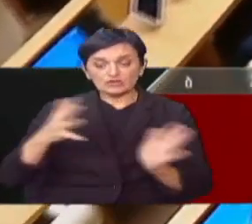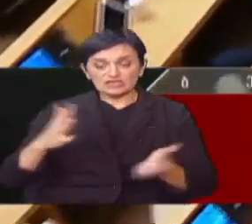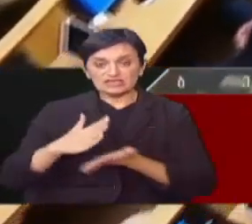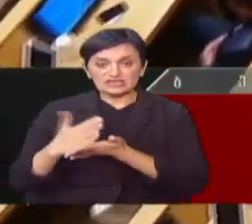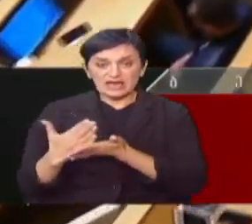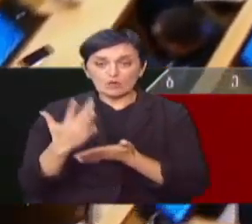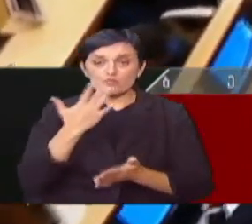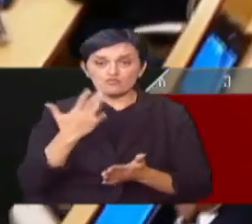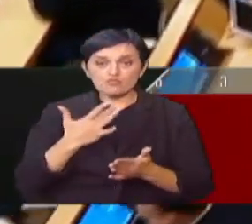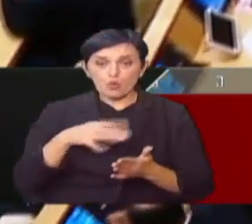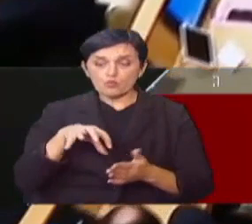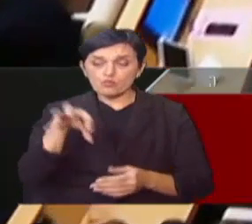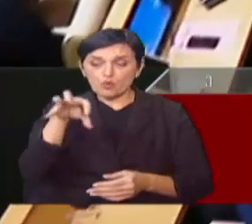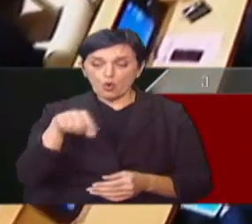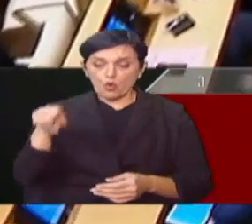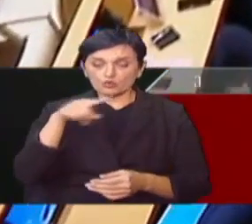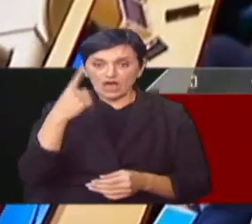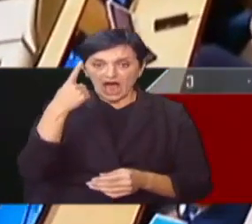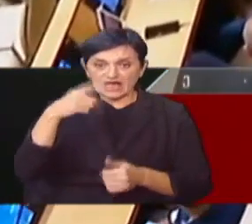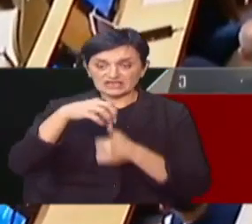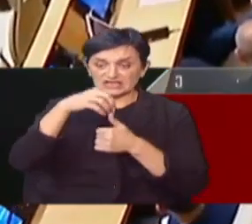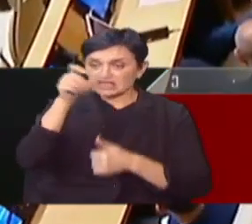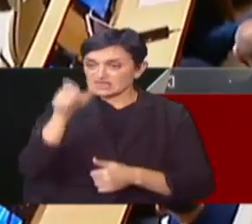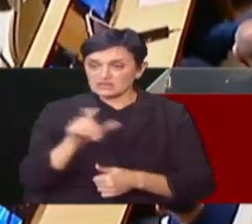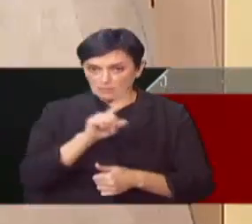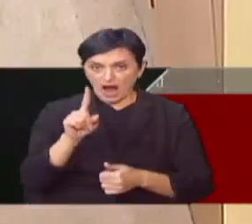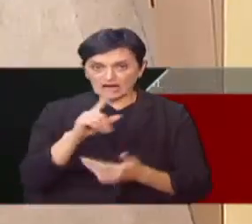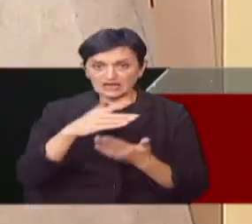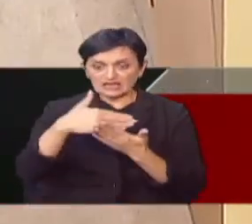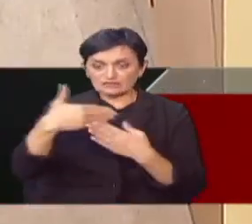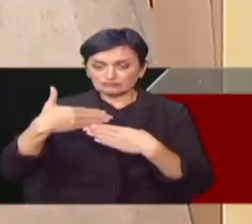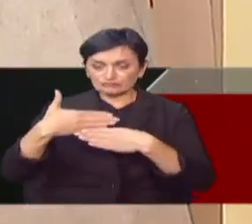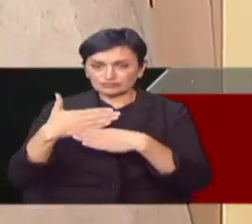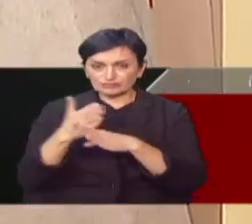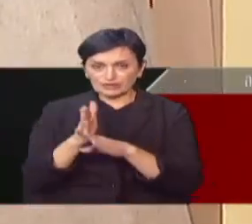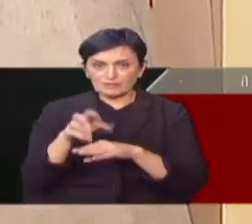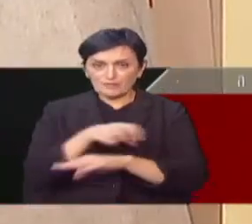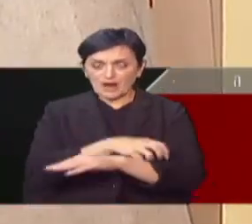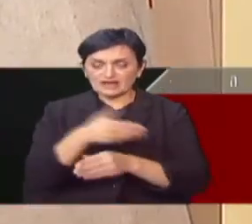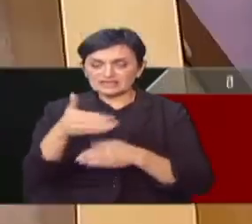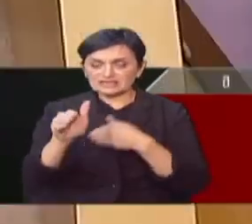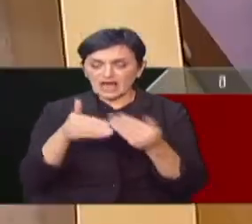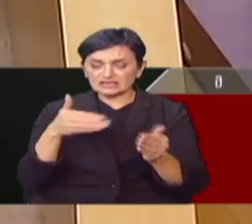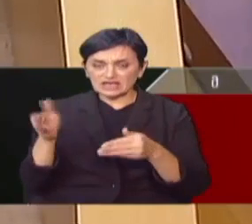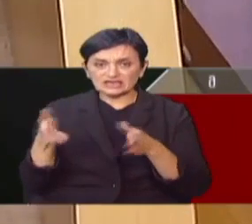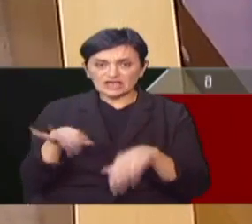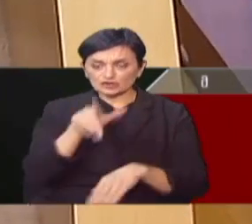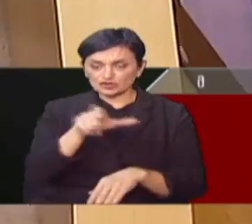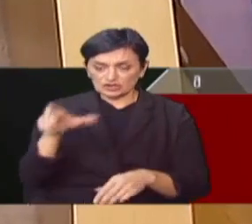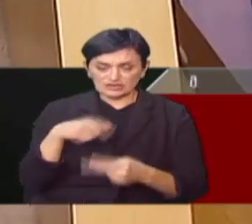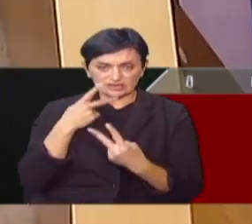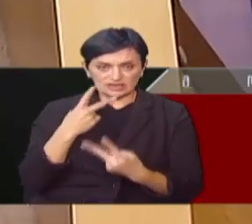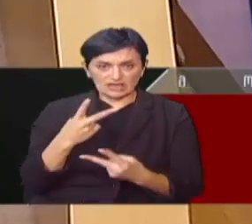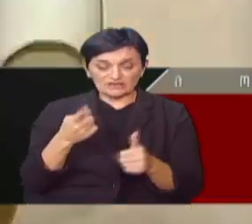ახლა პოლიტიკურ პოლუსზე ერთ გამოკვეთილ ლიდერს ვერა, მაგრამ ნაწილებად დაშლილ პარტიებს და ცალ-ცალკე დარჩენილ აქტორებს ხედავს,